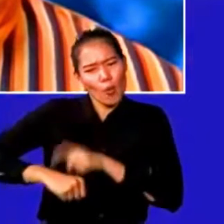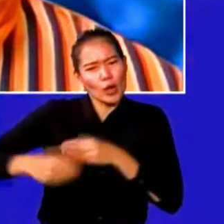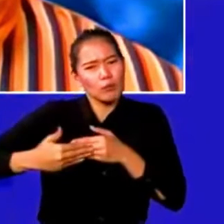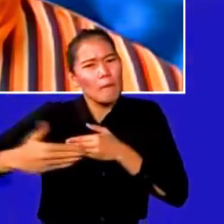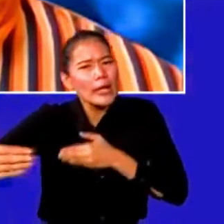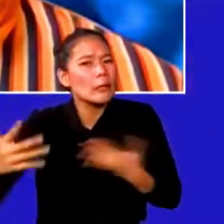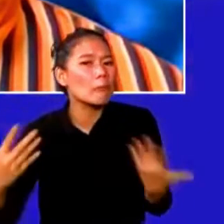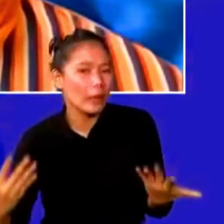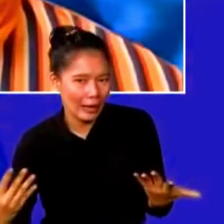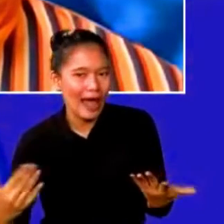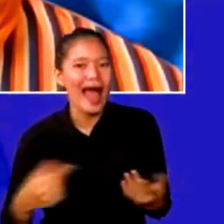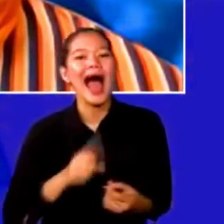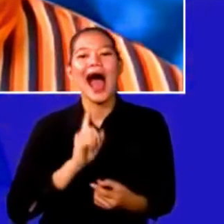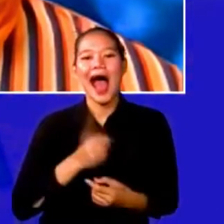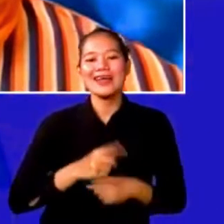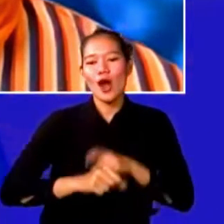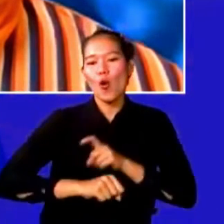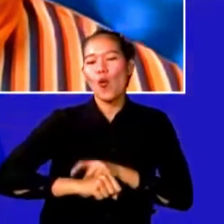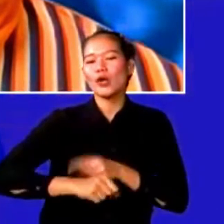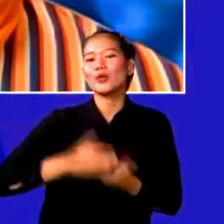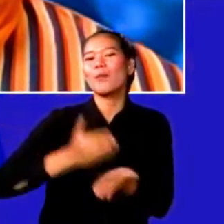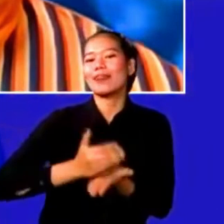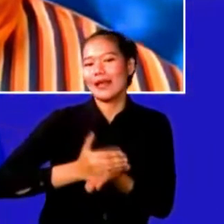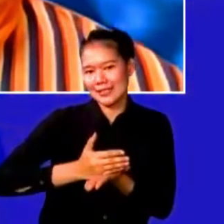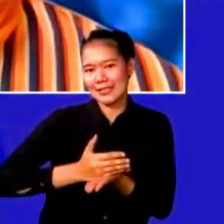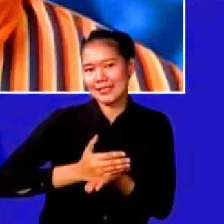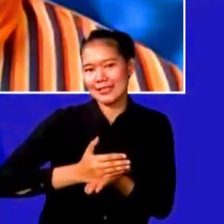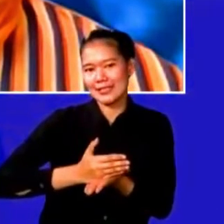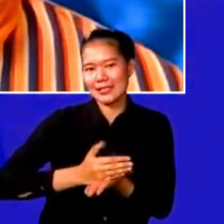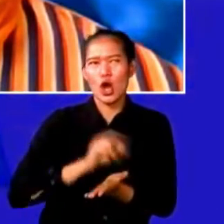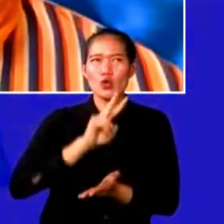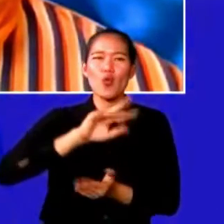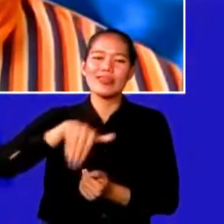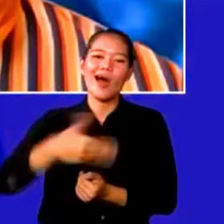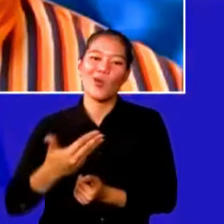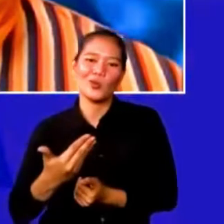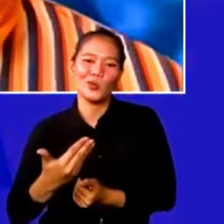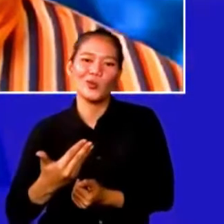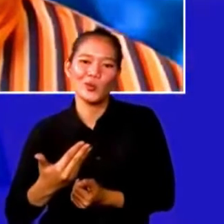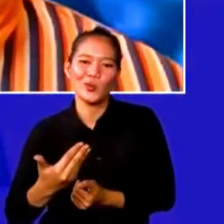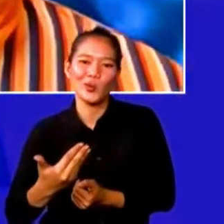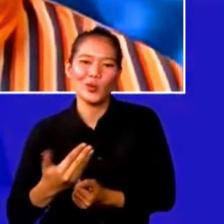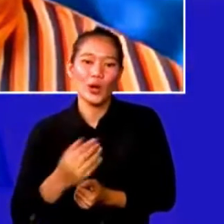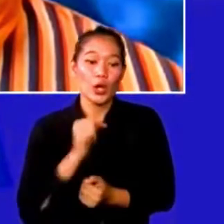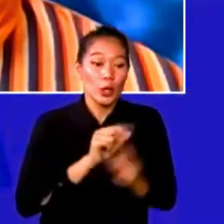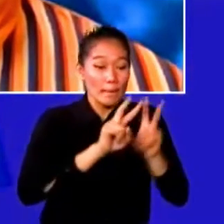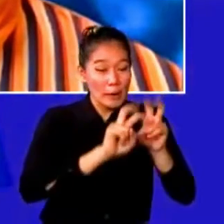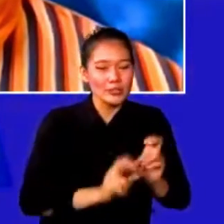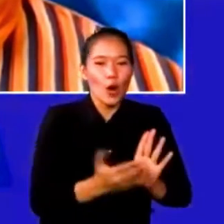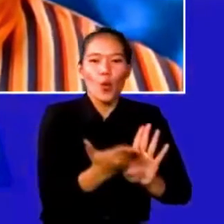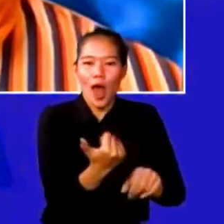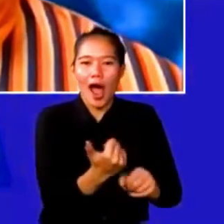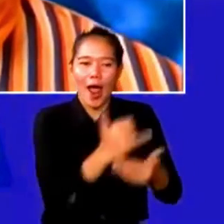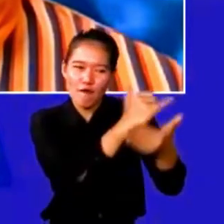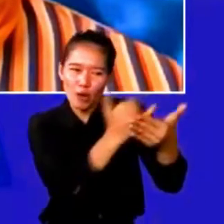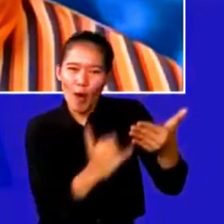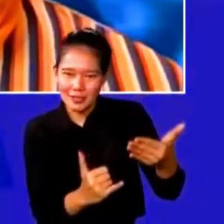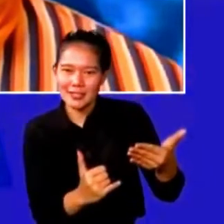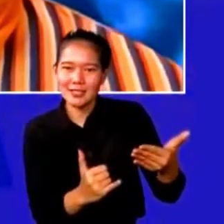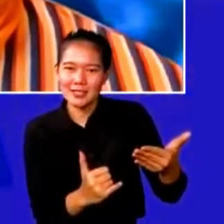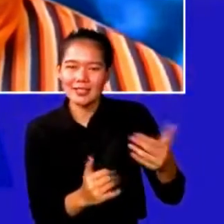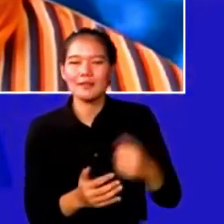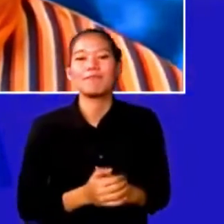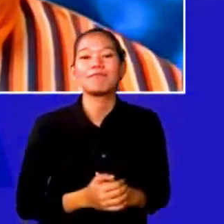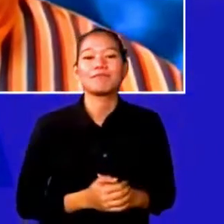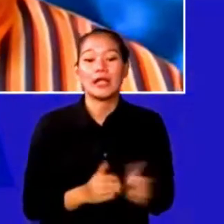panjangnya kita ada durasi waktu selama dua tahun untuk kepentingan pemeriksaan ulang sistem